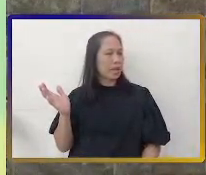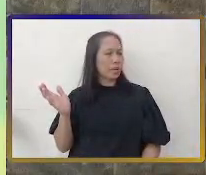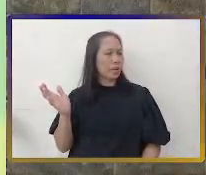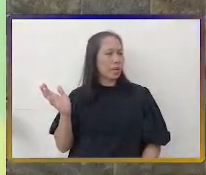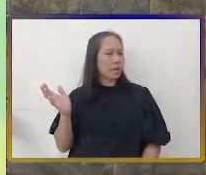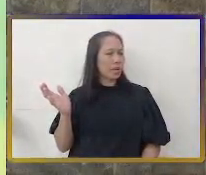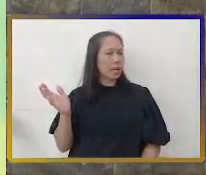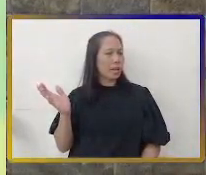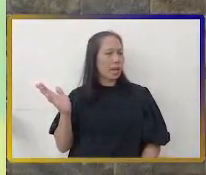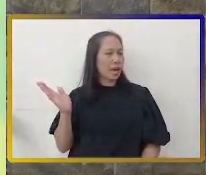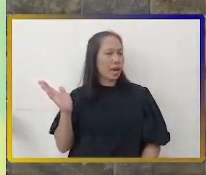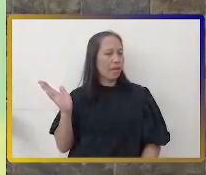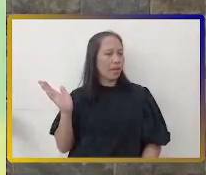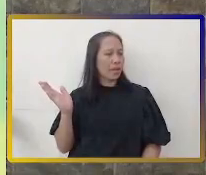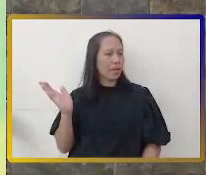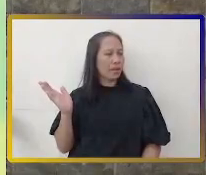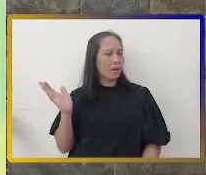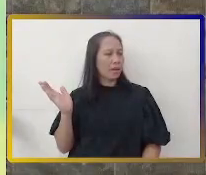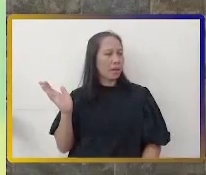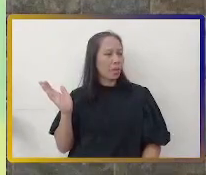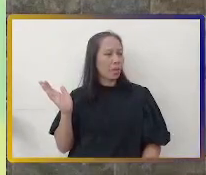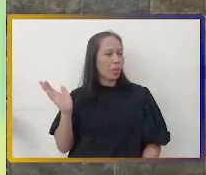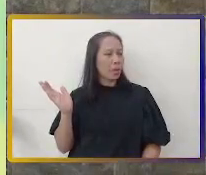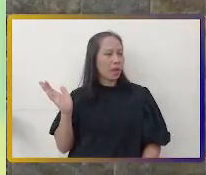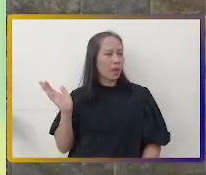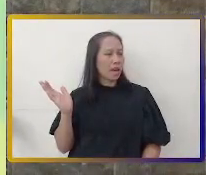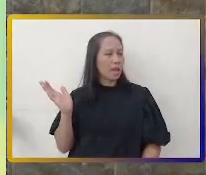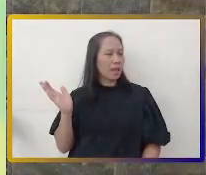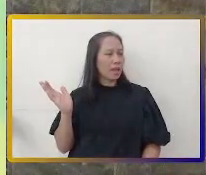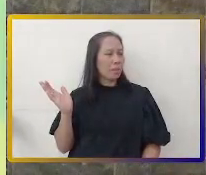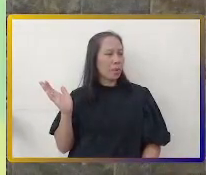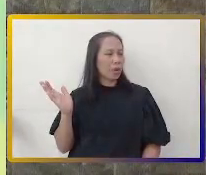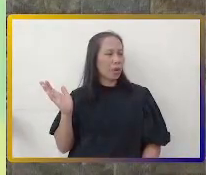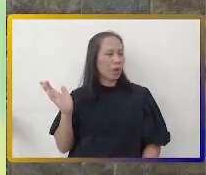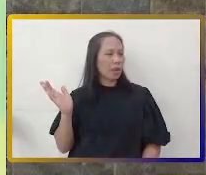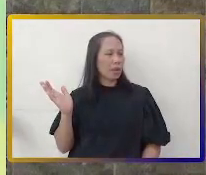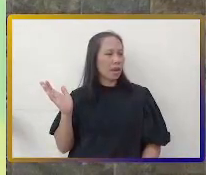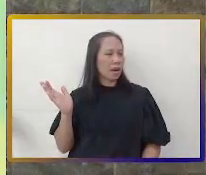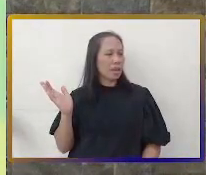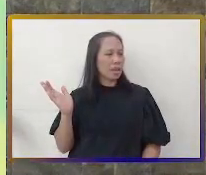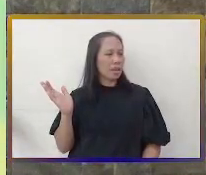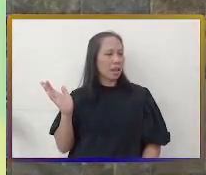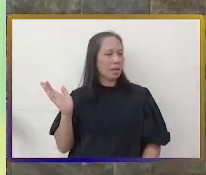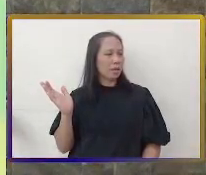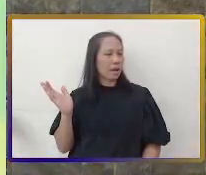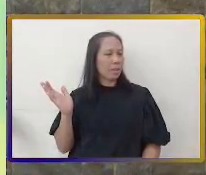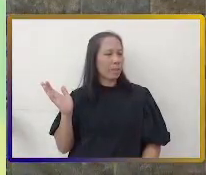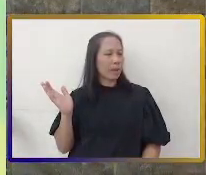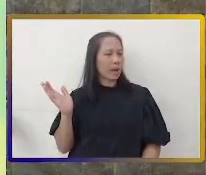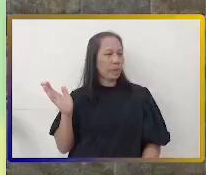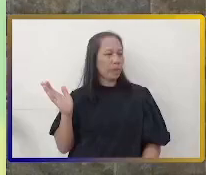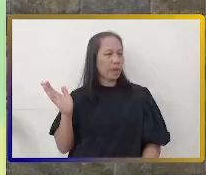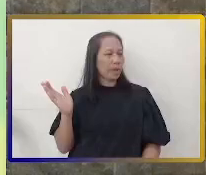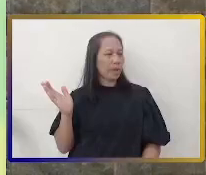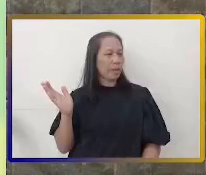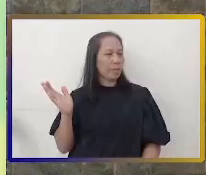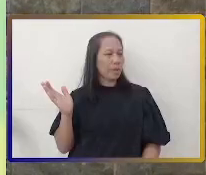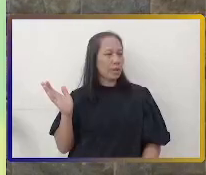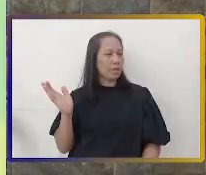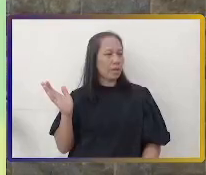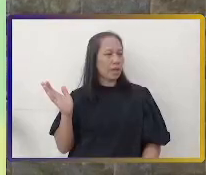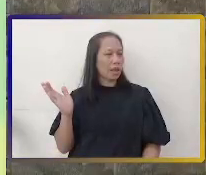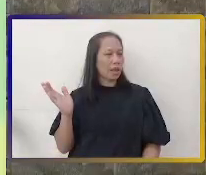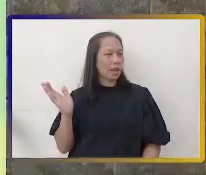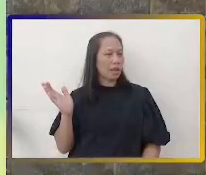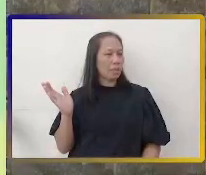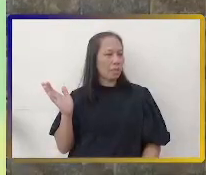treasures in heaven where neither moth nor rust do corrupt and where Thieves